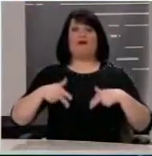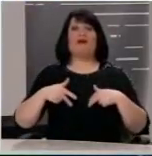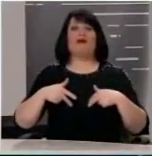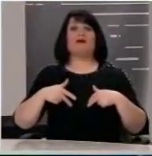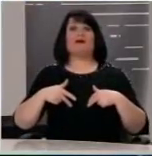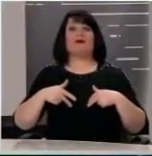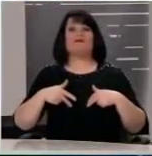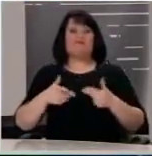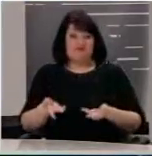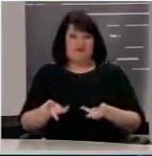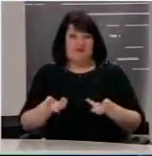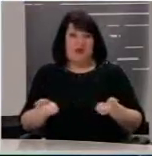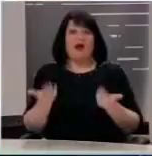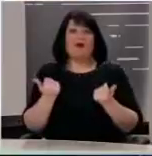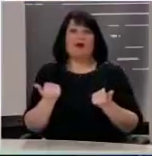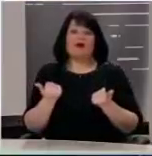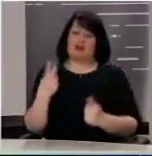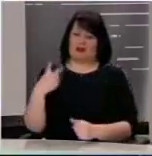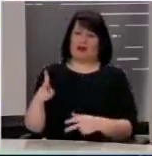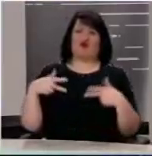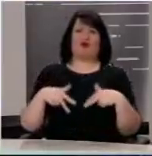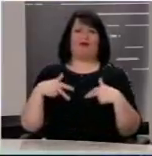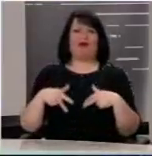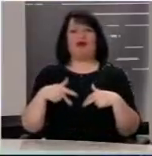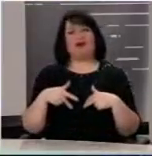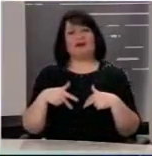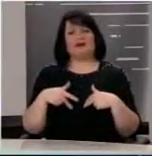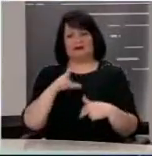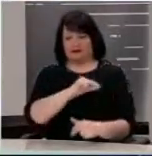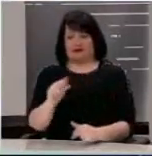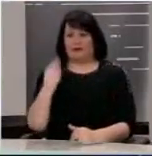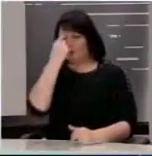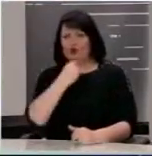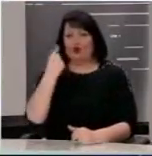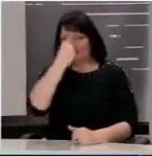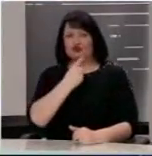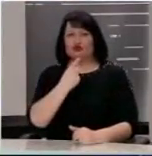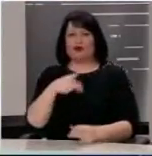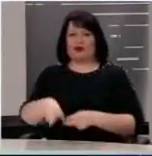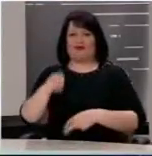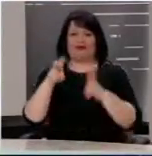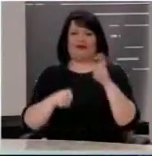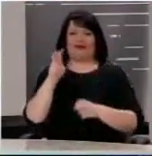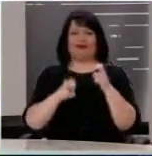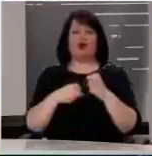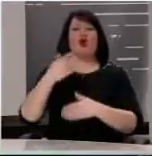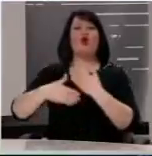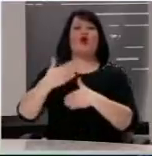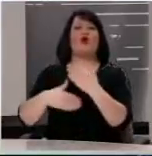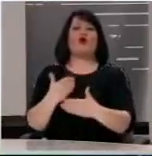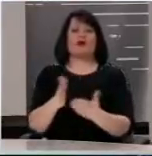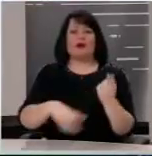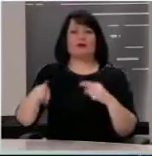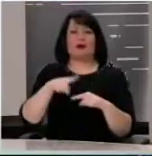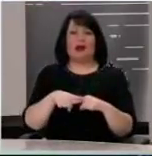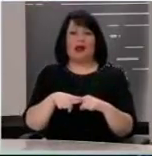Λες και δεν είναι οι δικές σας κυβερνήσεις και σχεδόν τα ίδια πρόσωπα που λέει λάτρησαν επί δεκαετίες τη